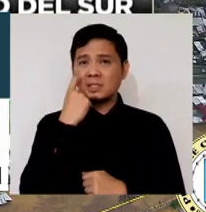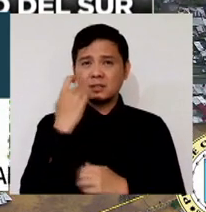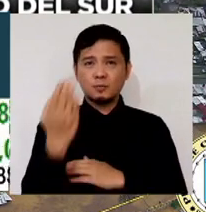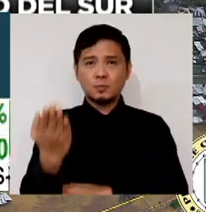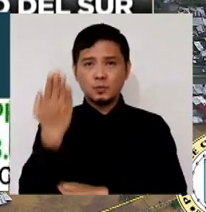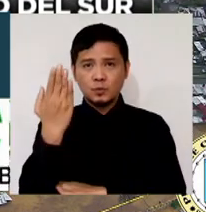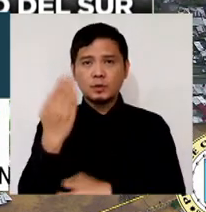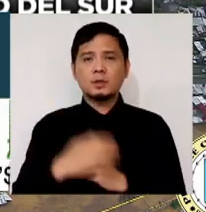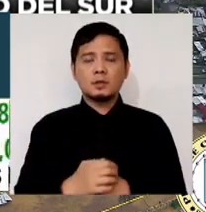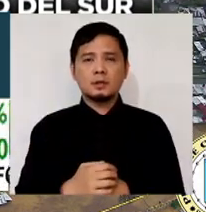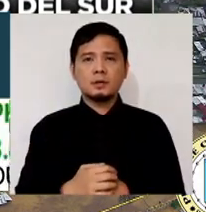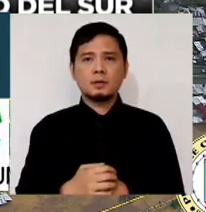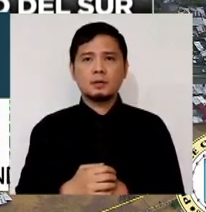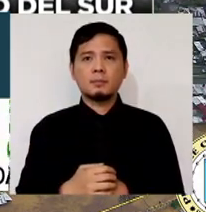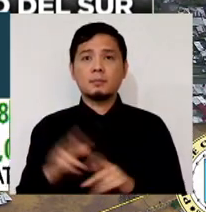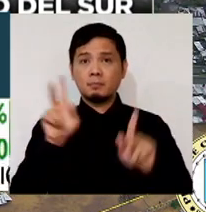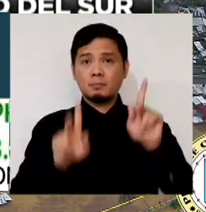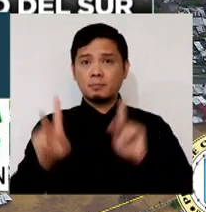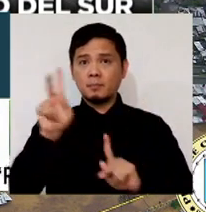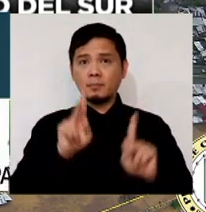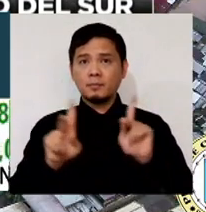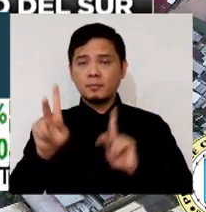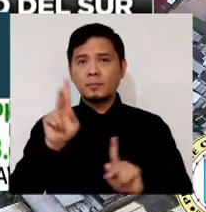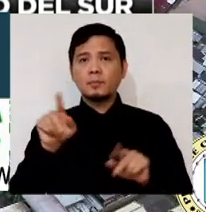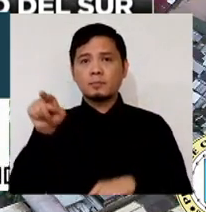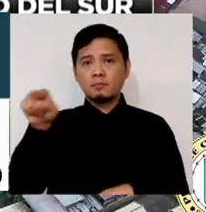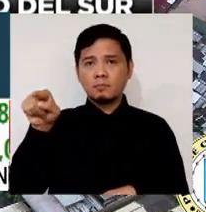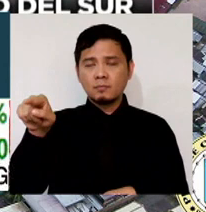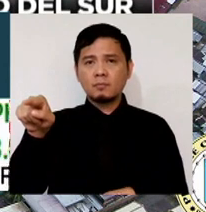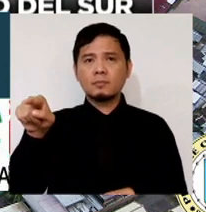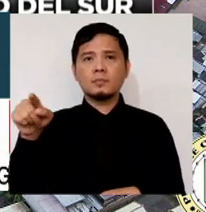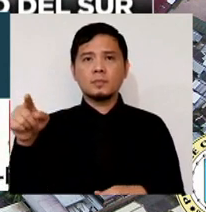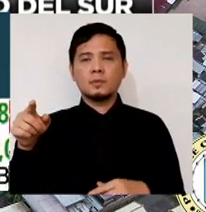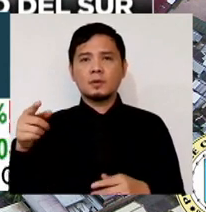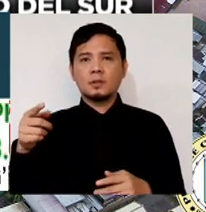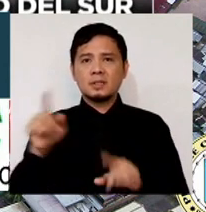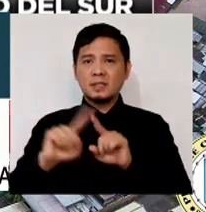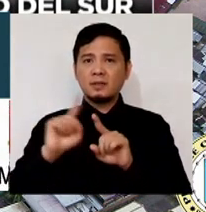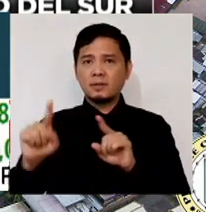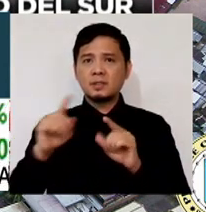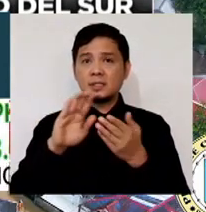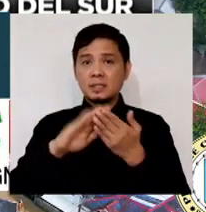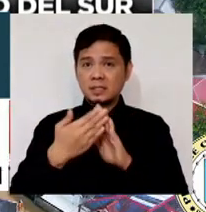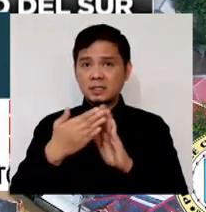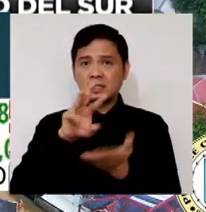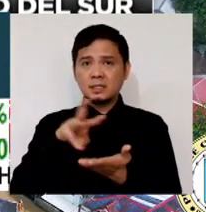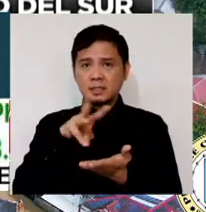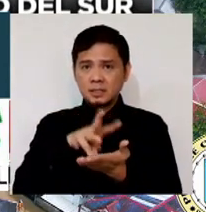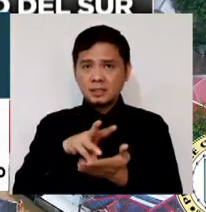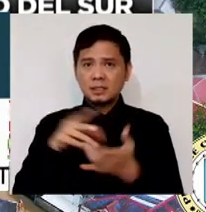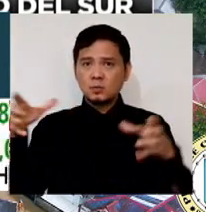nakalibot yung mga tauhan ng mga disasters ng mga munisipyo. Mm-hmm. At saka yung drone ngayon lang nakalipat.